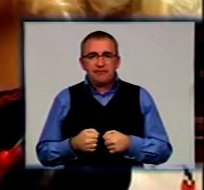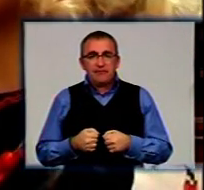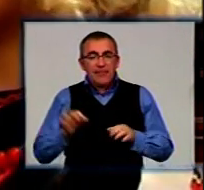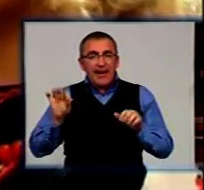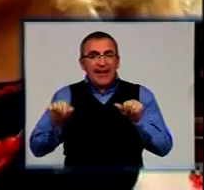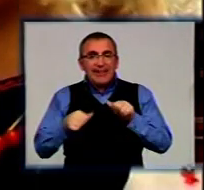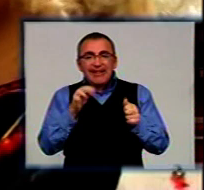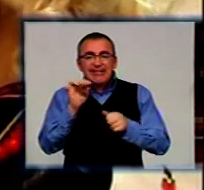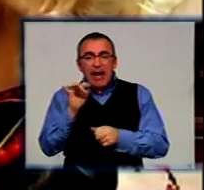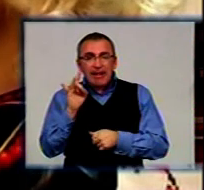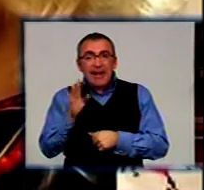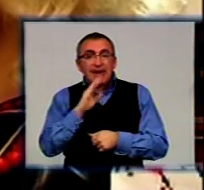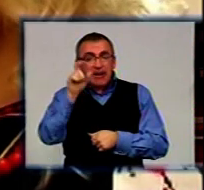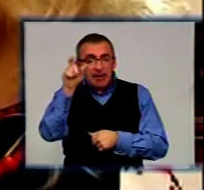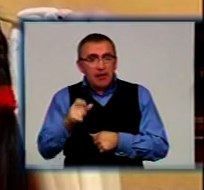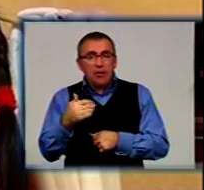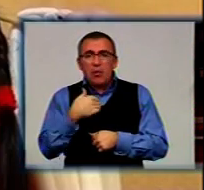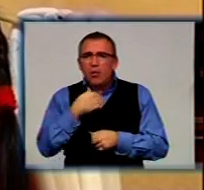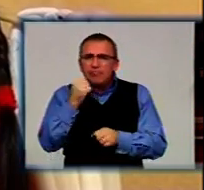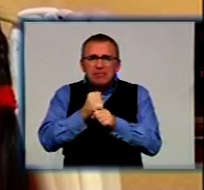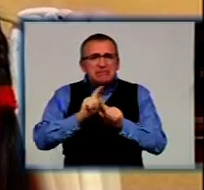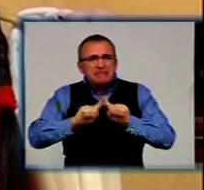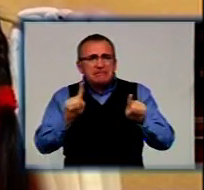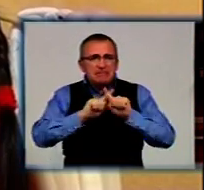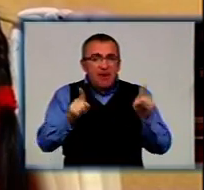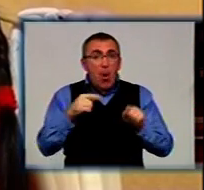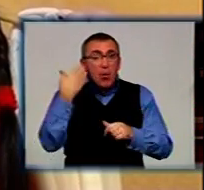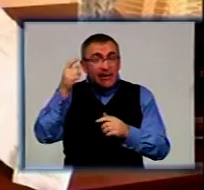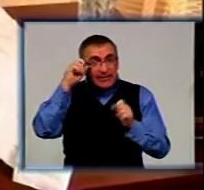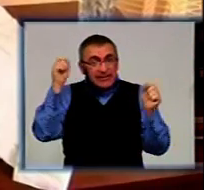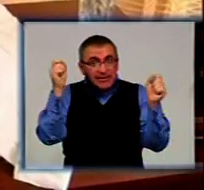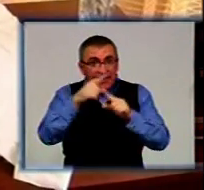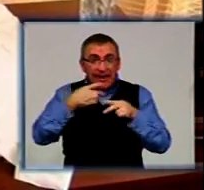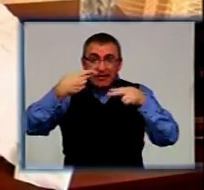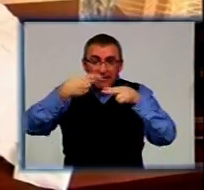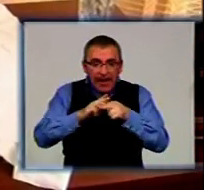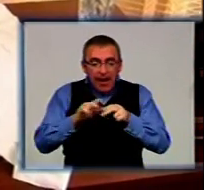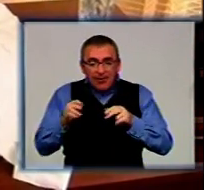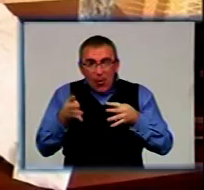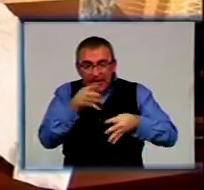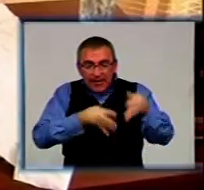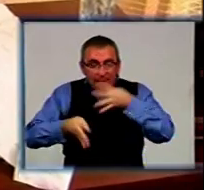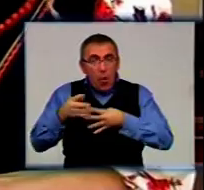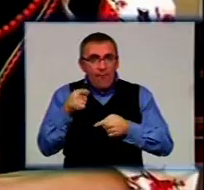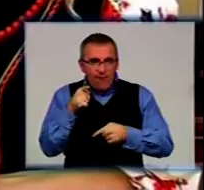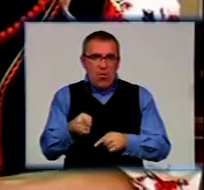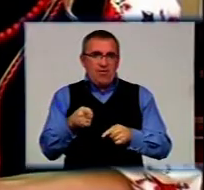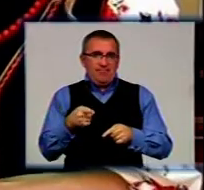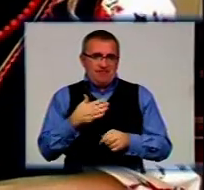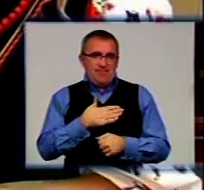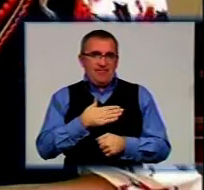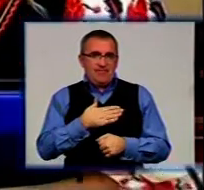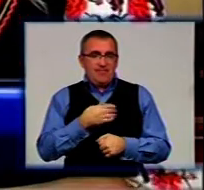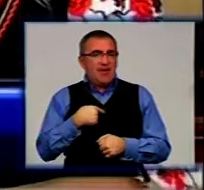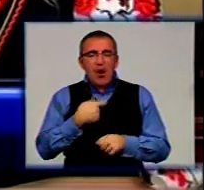Дизайнер за освітою, Кристіна завжди прагнула робити щось неординарне. А коли дізналась про техніку скульптурного текстилю, вирішила – ось воно. Я